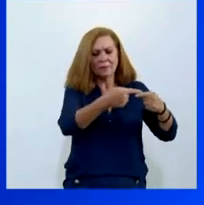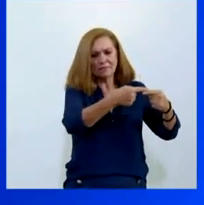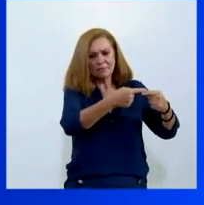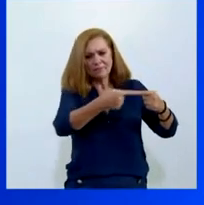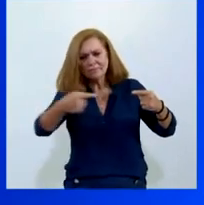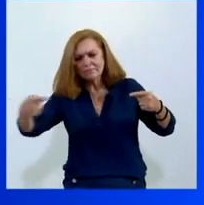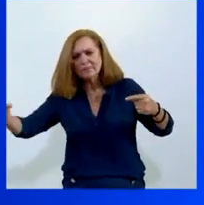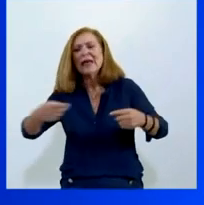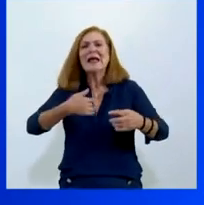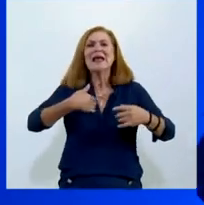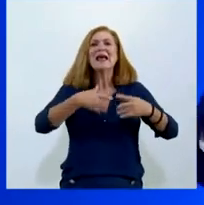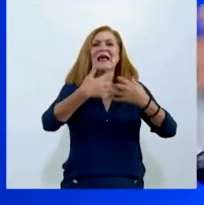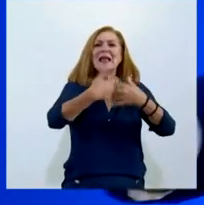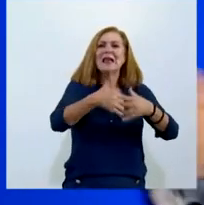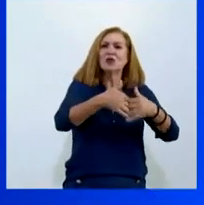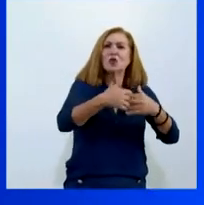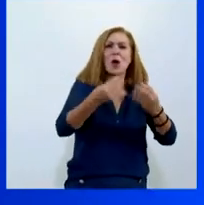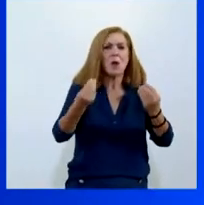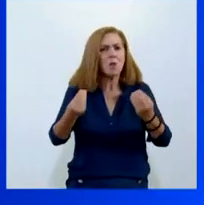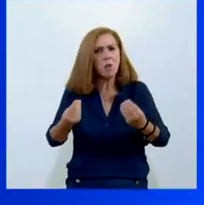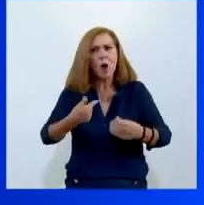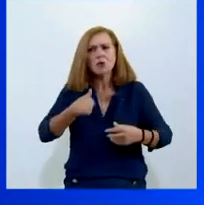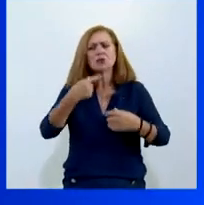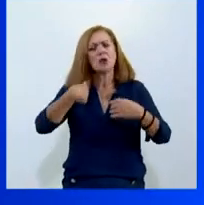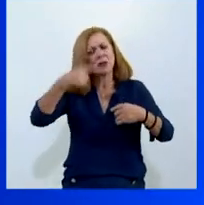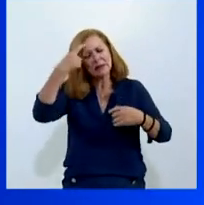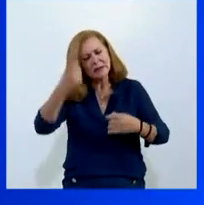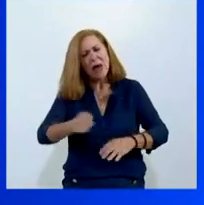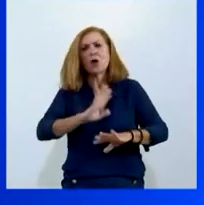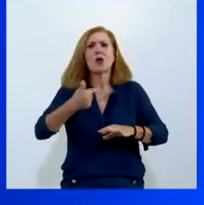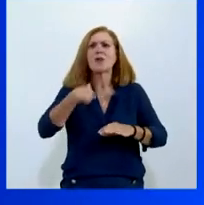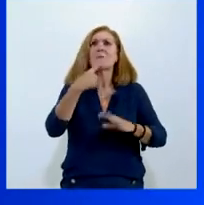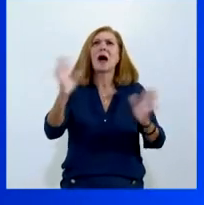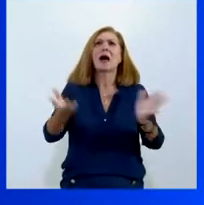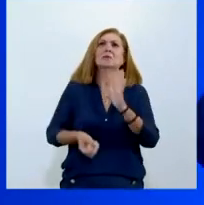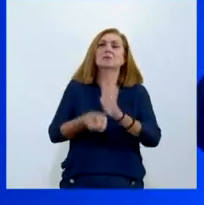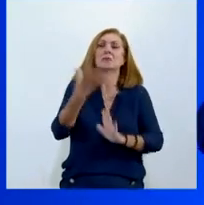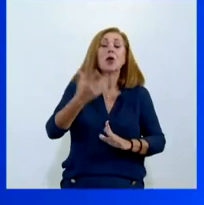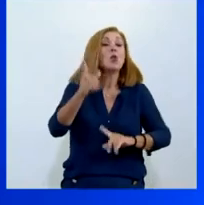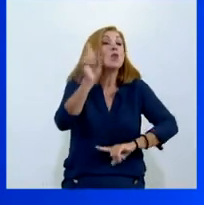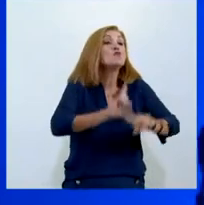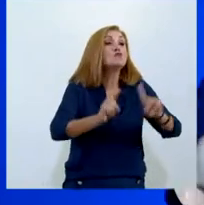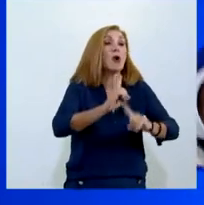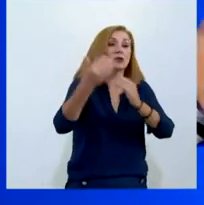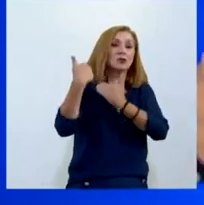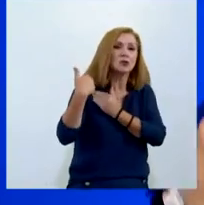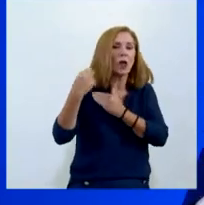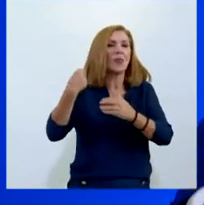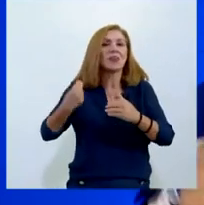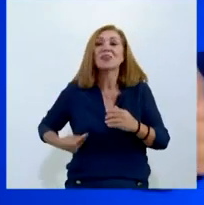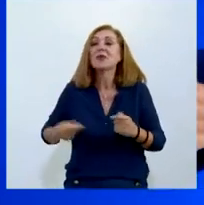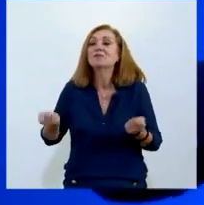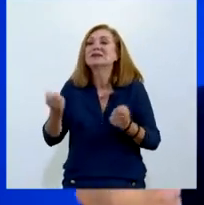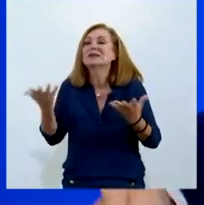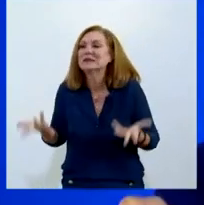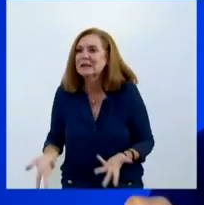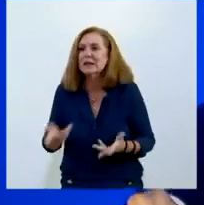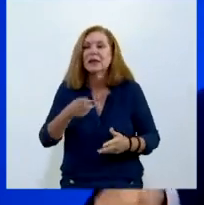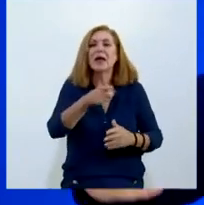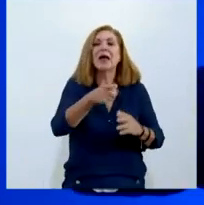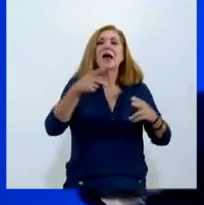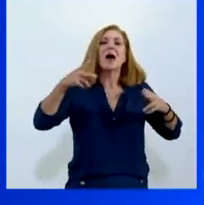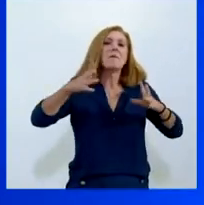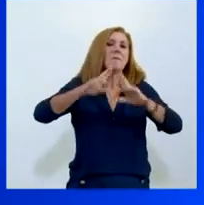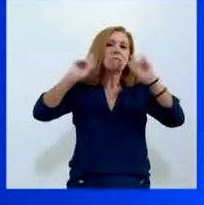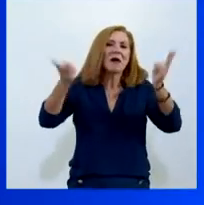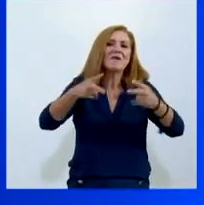σας λέω κάτι καινούριο. Έχουμε μιλήσει πολλές φορές για αυτό το θέμα. Τι κάνει ποιος. Τι κάνουν οι Δήμοι, τι κάνουν οι περιφέρειες, τι κάνει το κεντρικό κράτος, τι